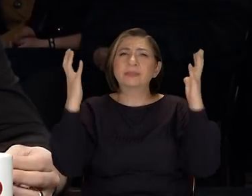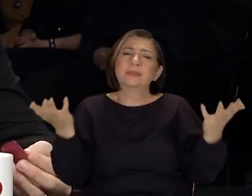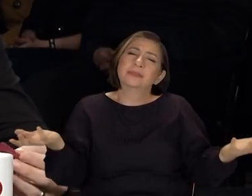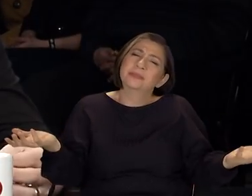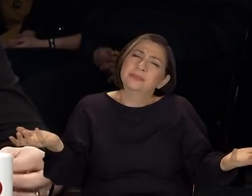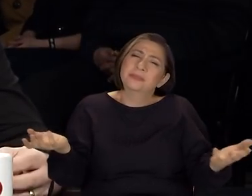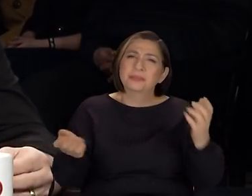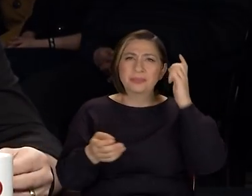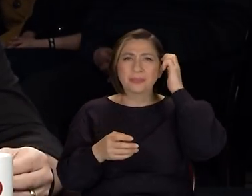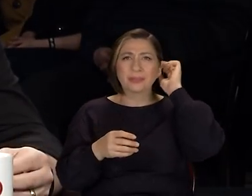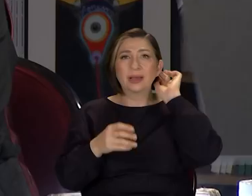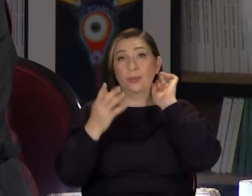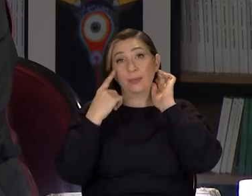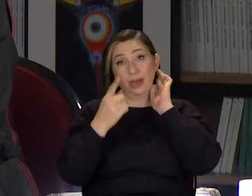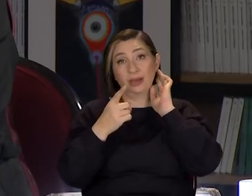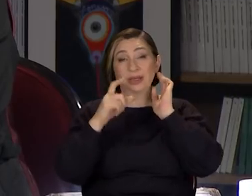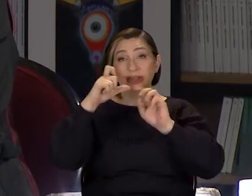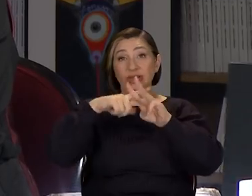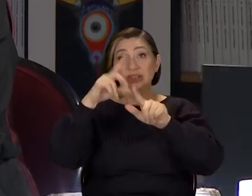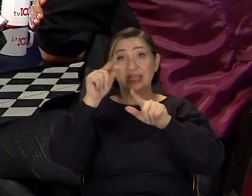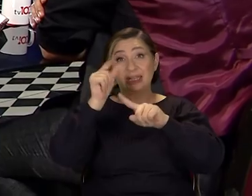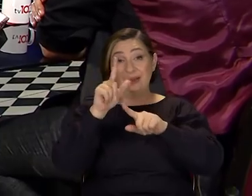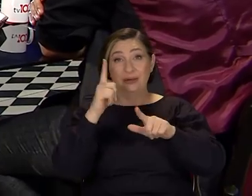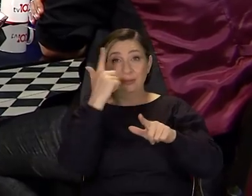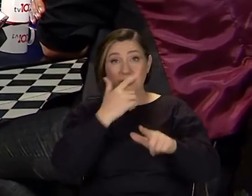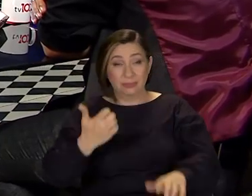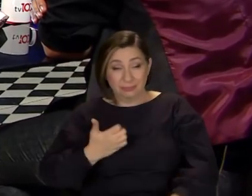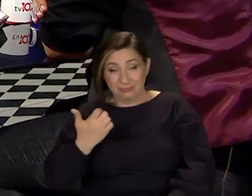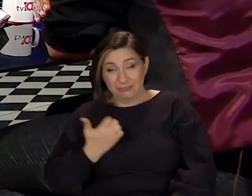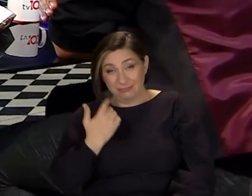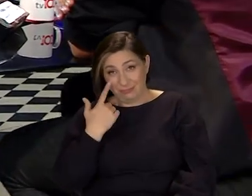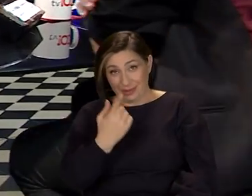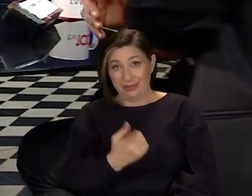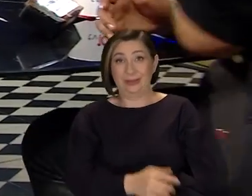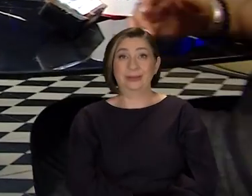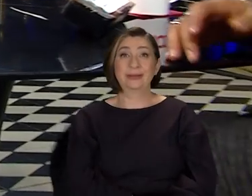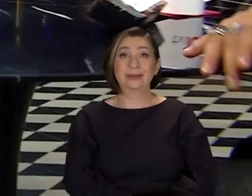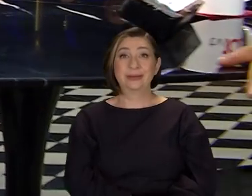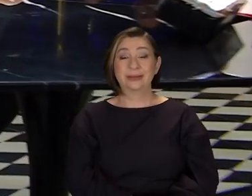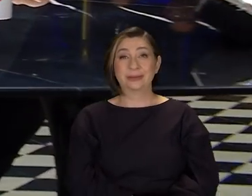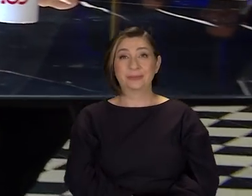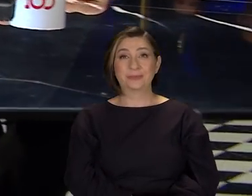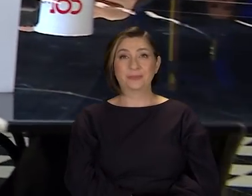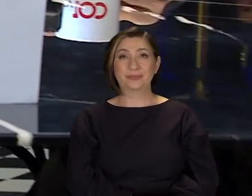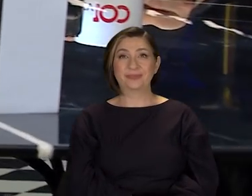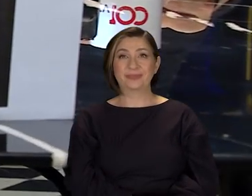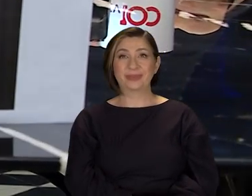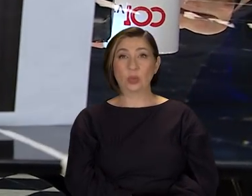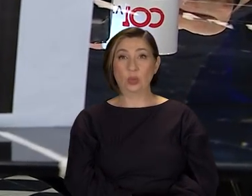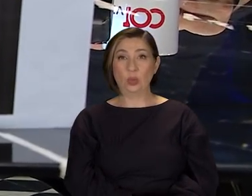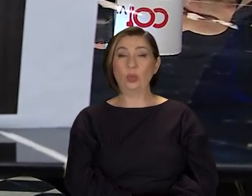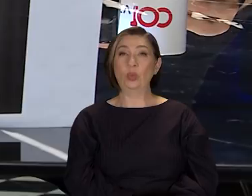hani. Daha da ne olur. Ama bak mesela Celil'in fotoğrafları nasıl karizmatik sana göre? Estağfurullah ben. Bak.